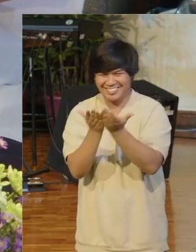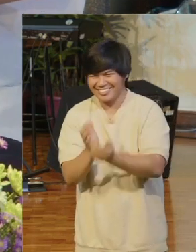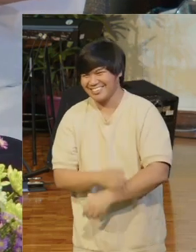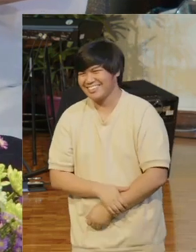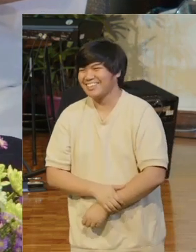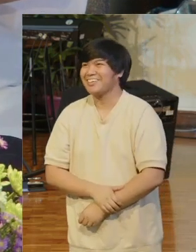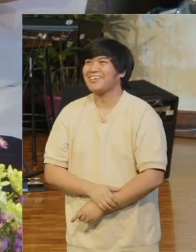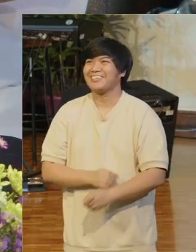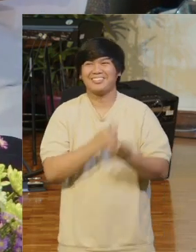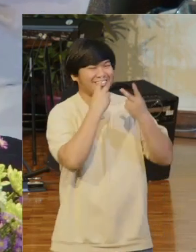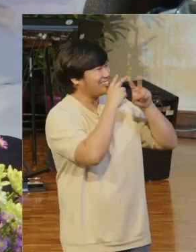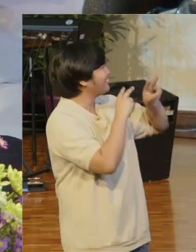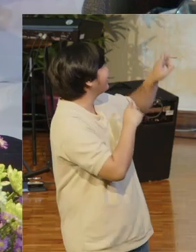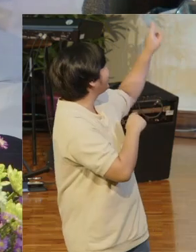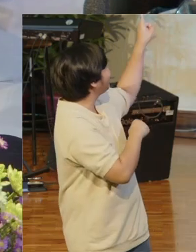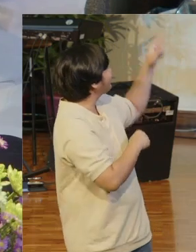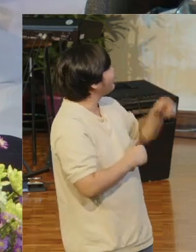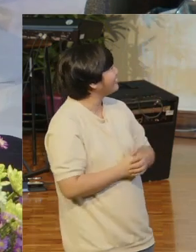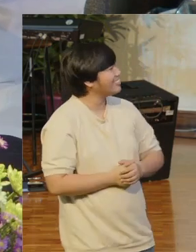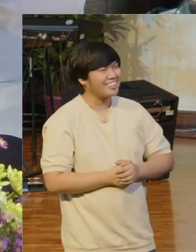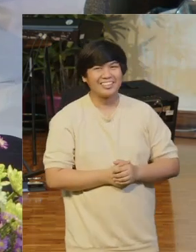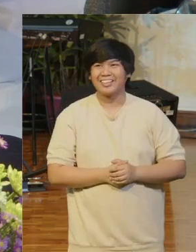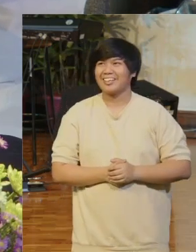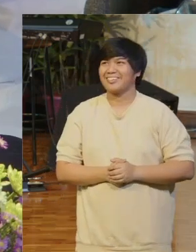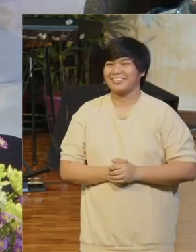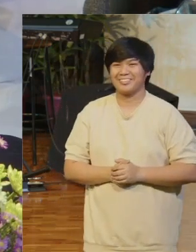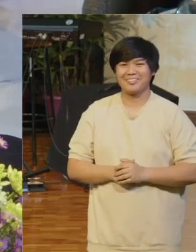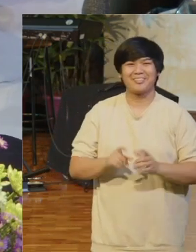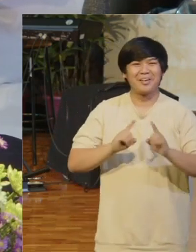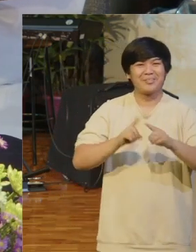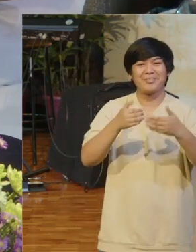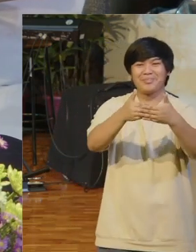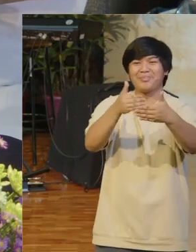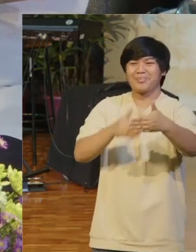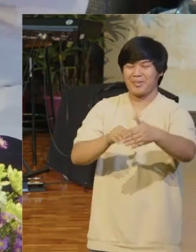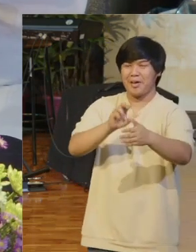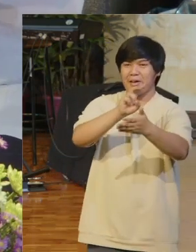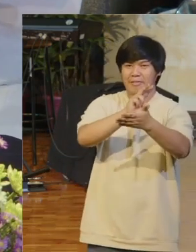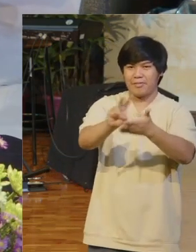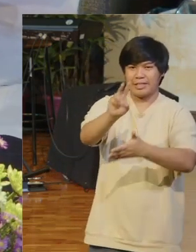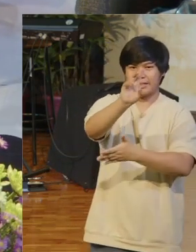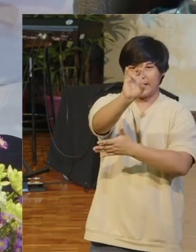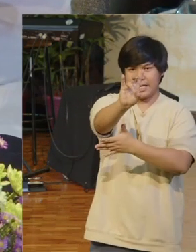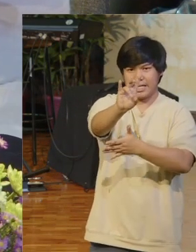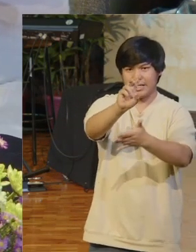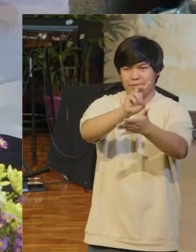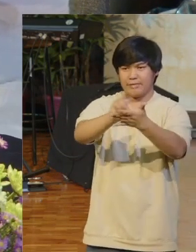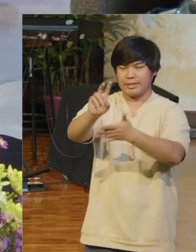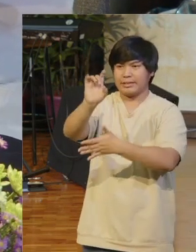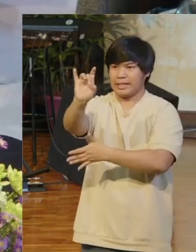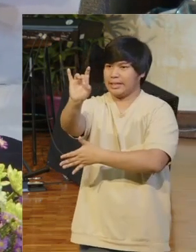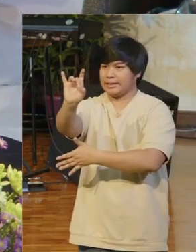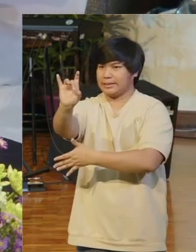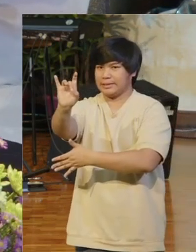verse 8. Wala po sa screen yung verse 8 and 9. Babasahin ko po para meron kayong running context.